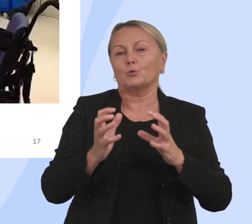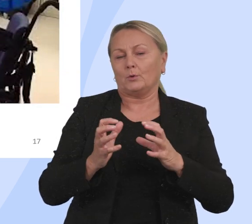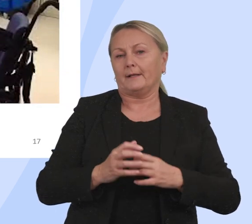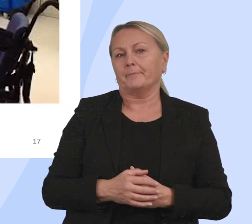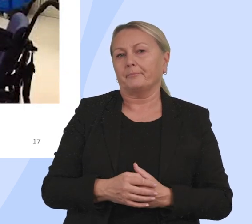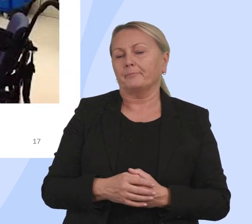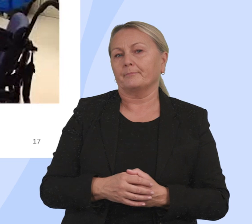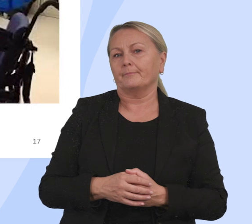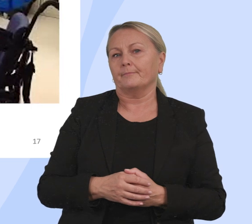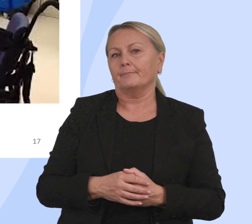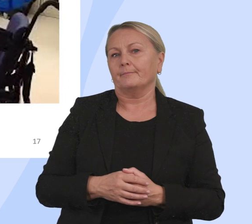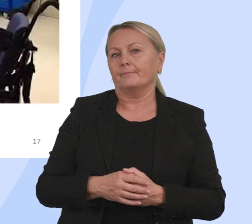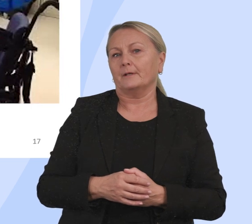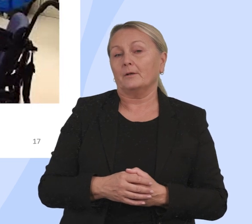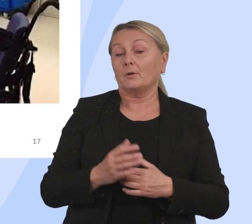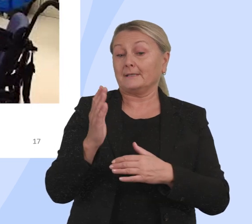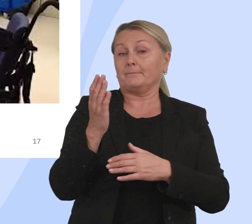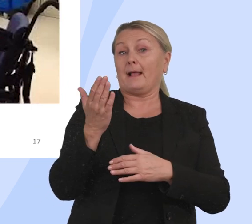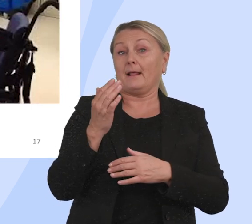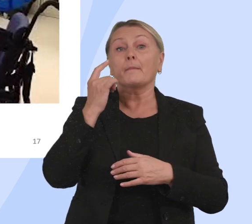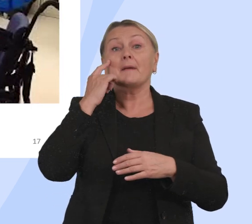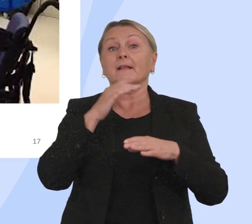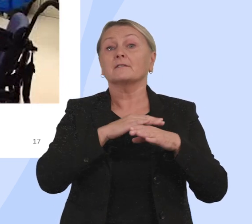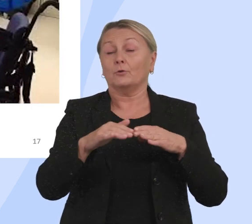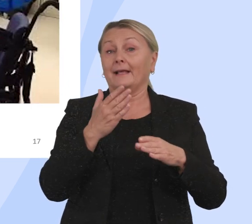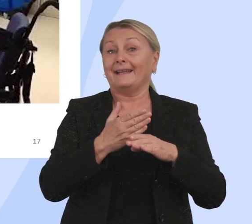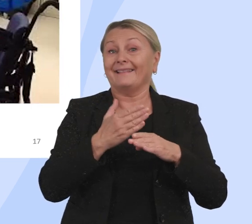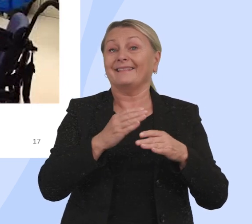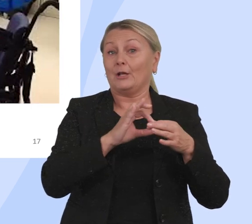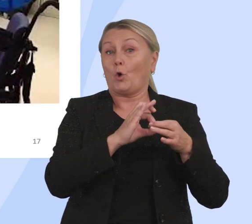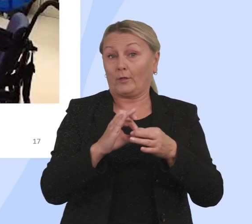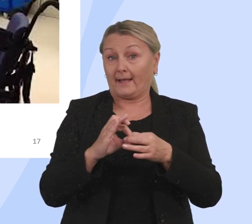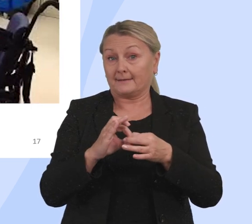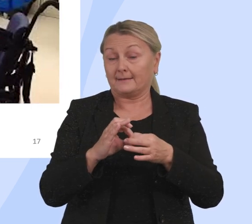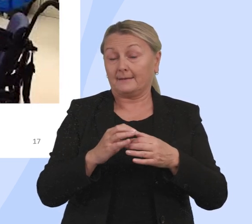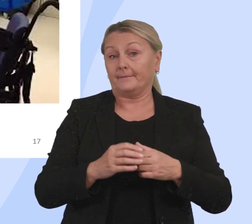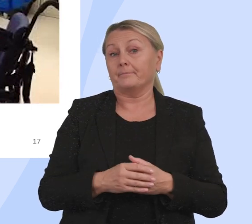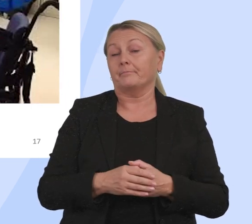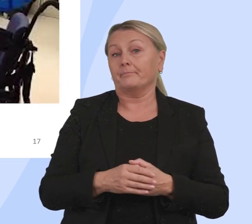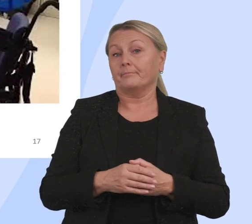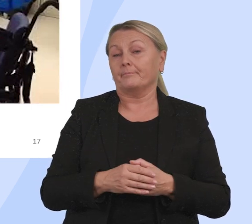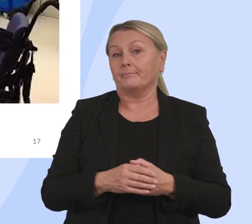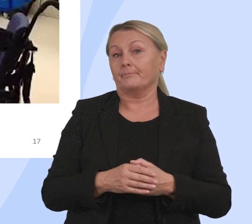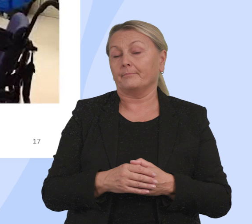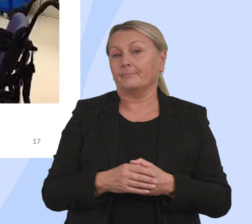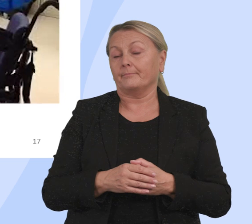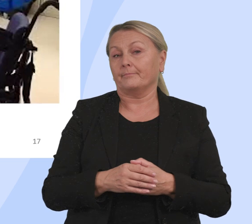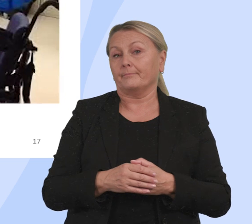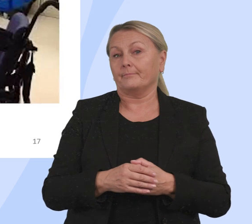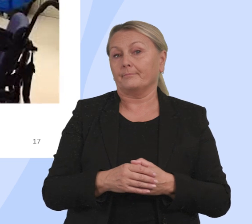Når nu det, man spejler, er det meningsfulde i den rigtige kontekst,